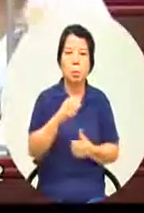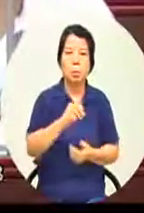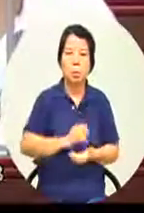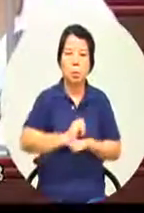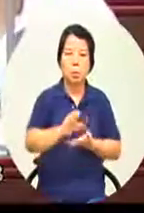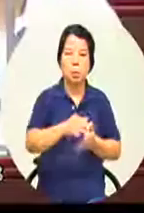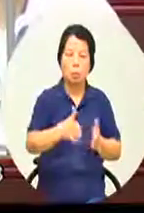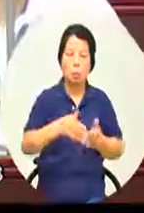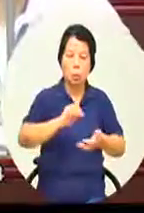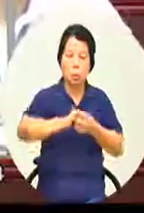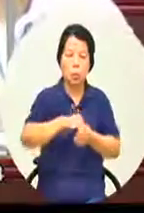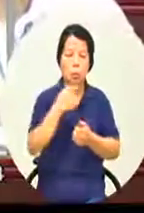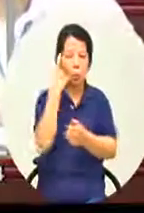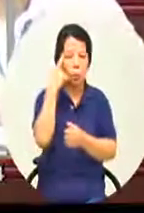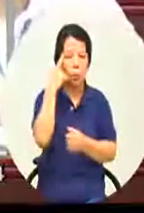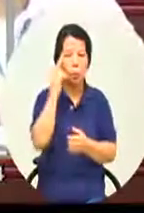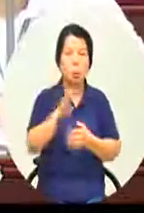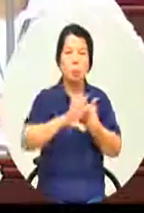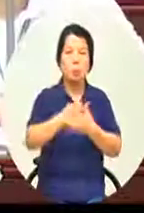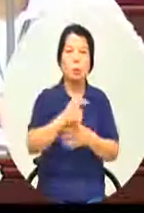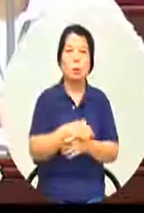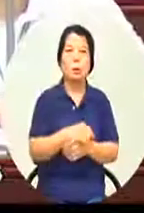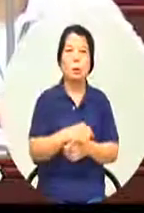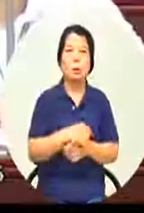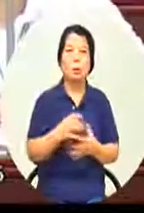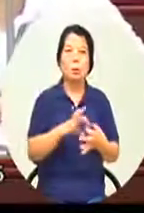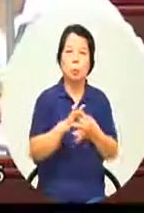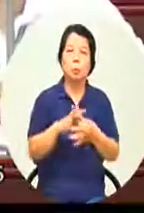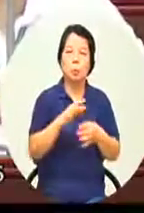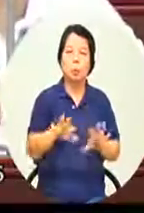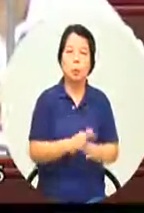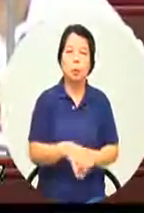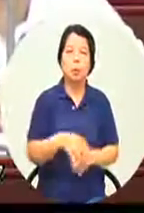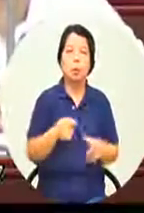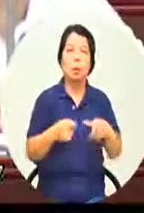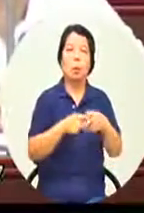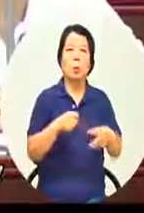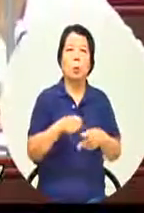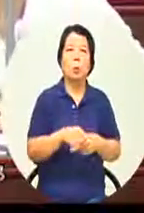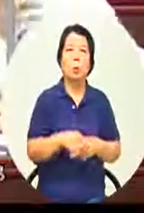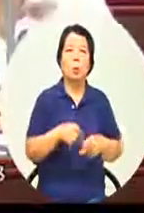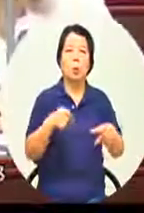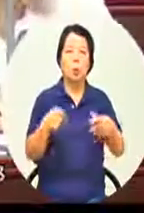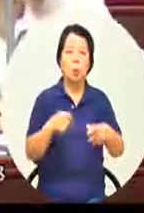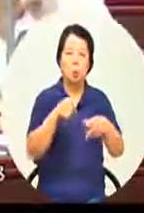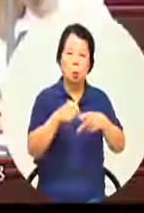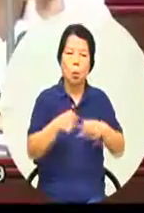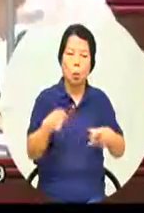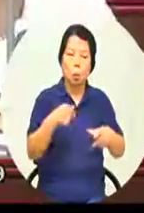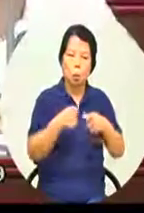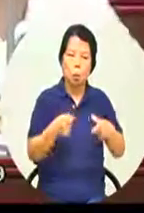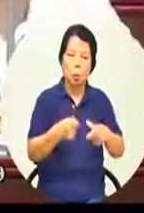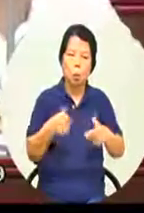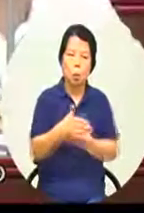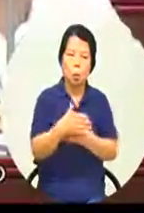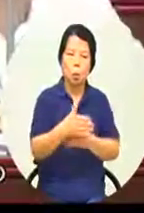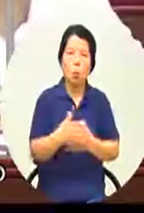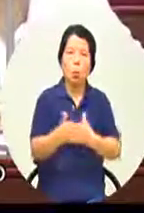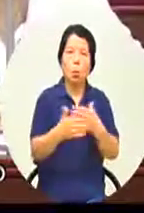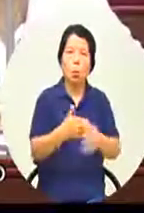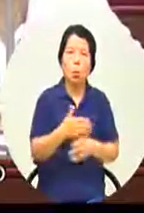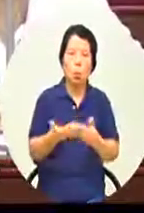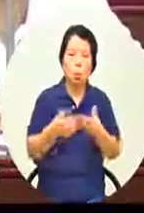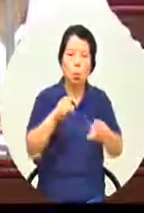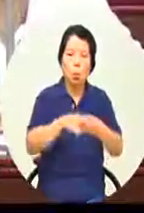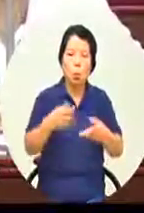必须要考虑到其他的因素，包含公务局他们的观点其他单位的观点，做最后的定夺不过未